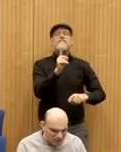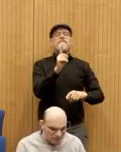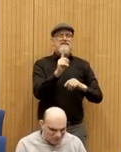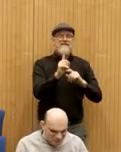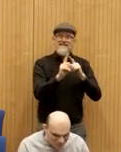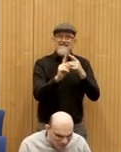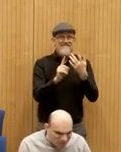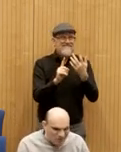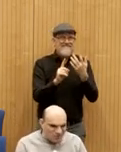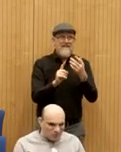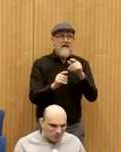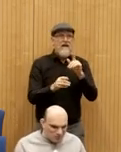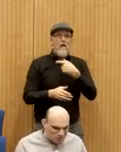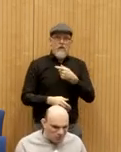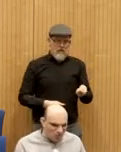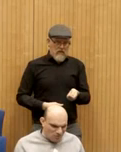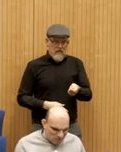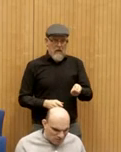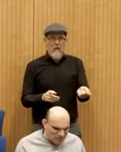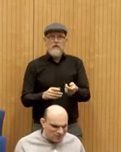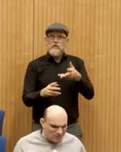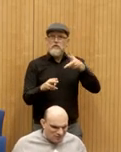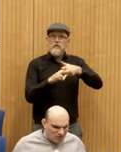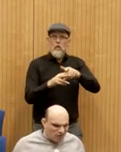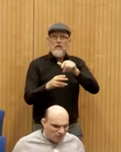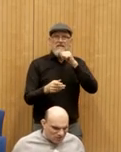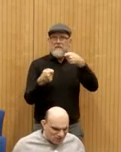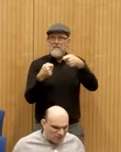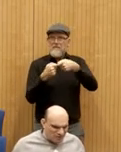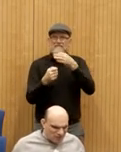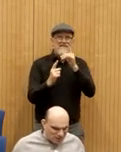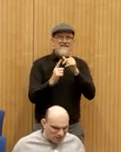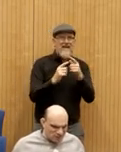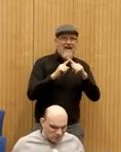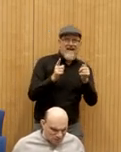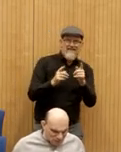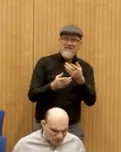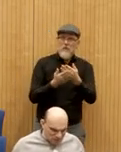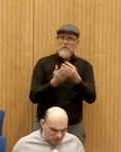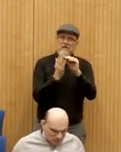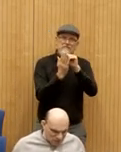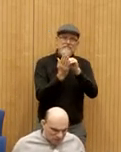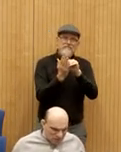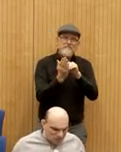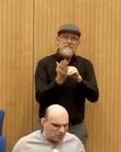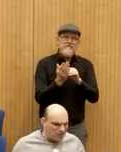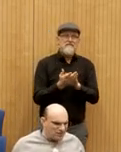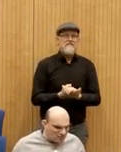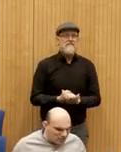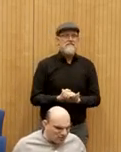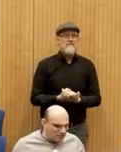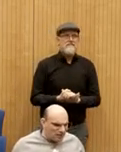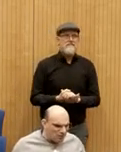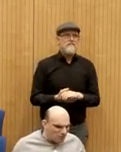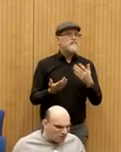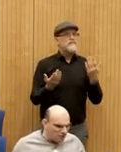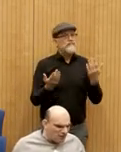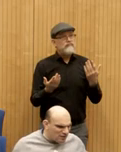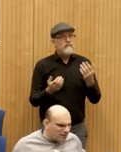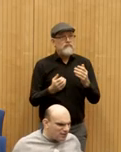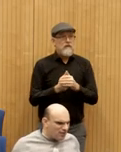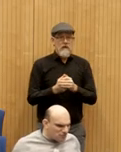ja. Und ja, das ist dafür gedacht. Und die Studenten kennen